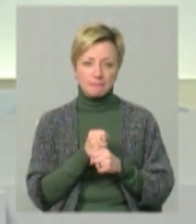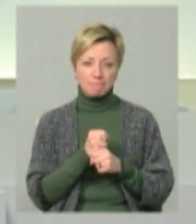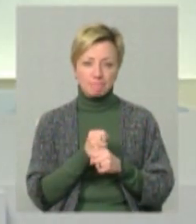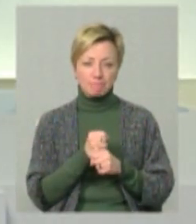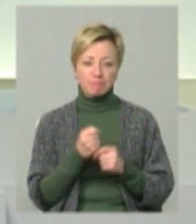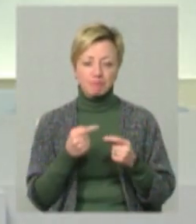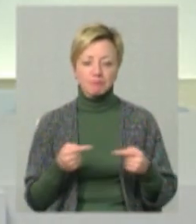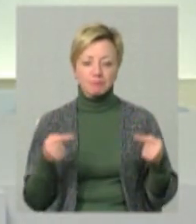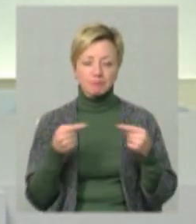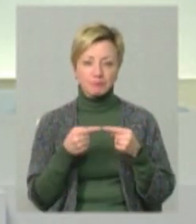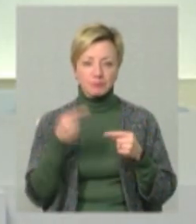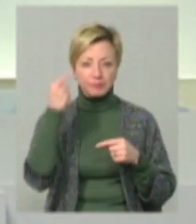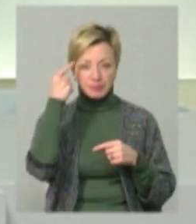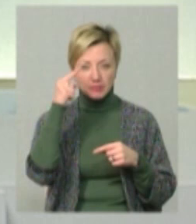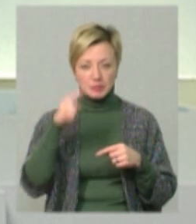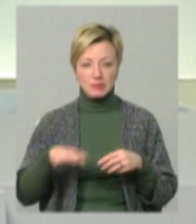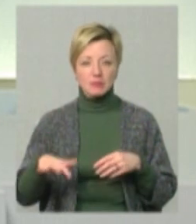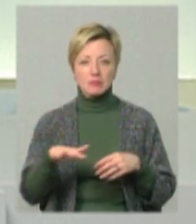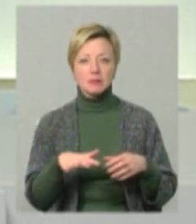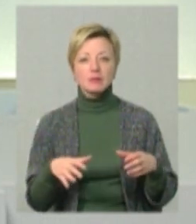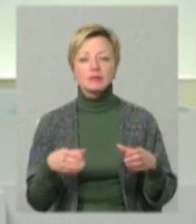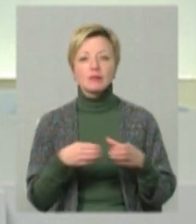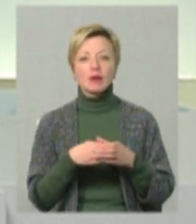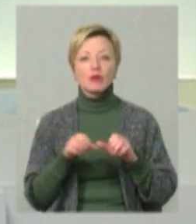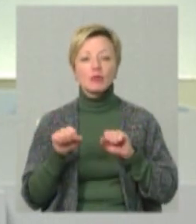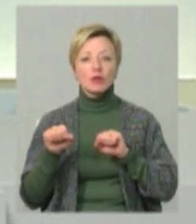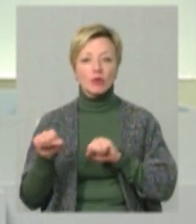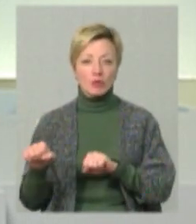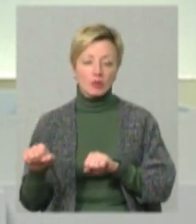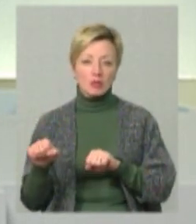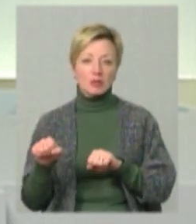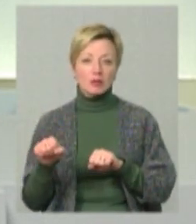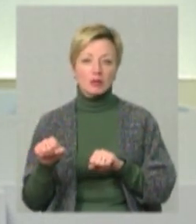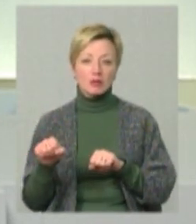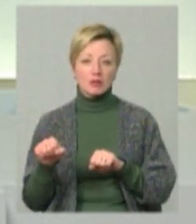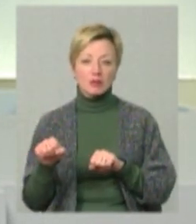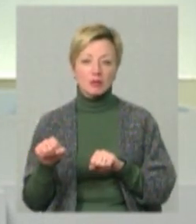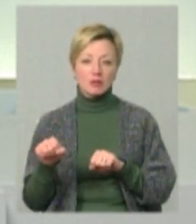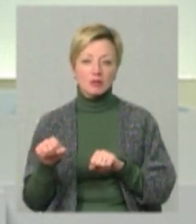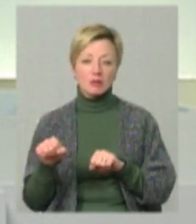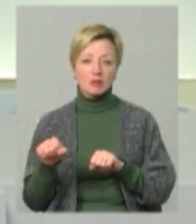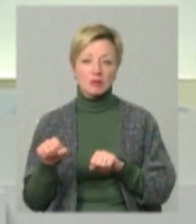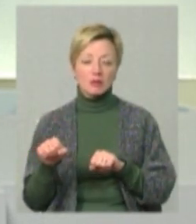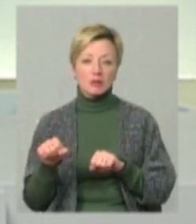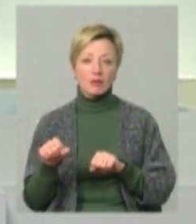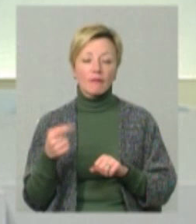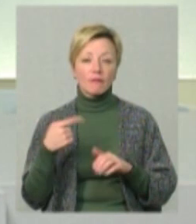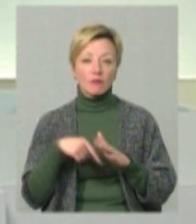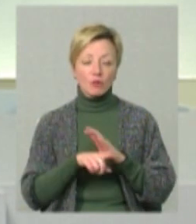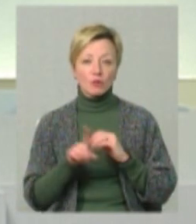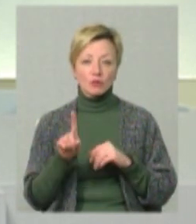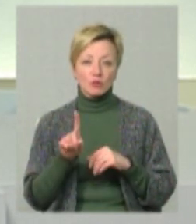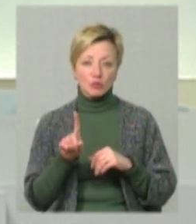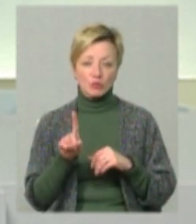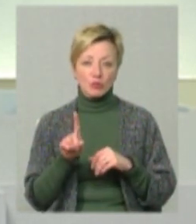і якраз задум територіальної оборони, його ідеологія полягає в тому,